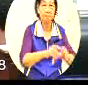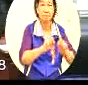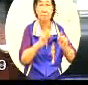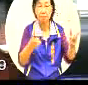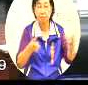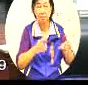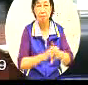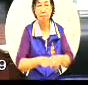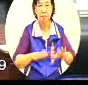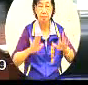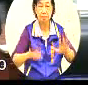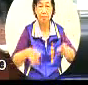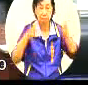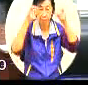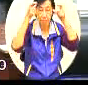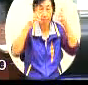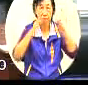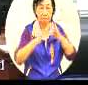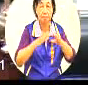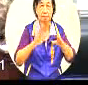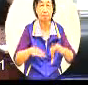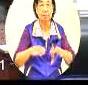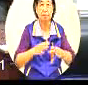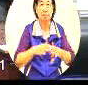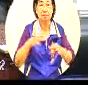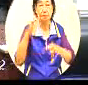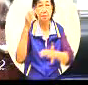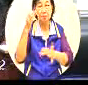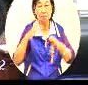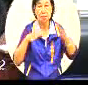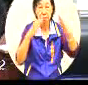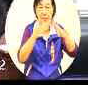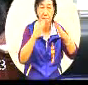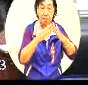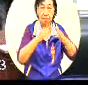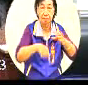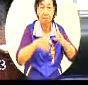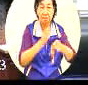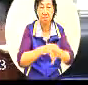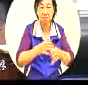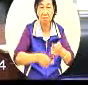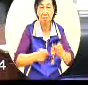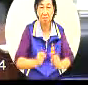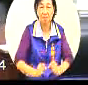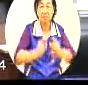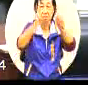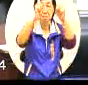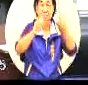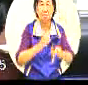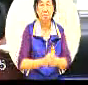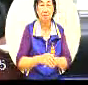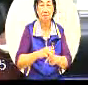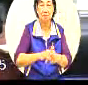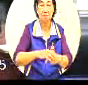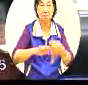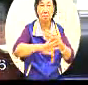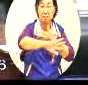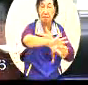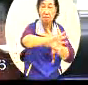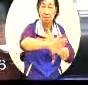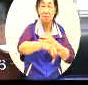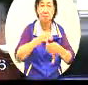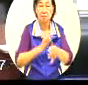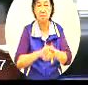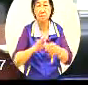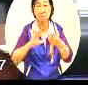是往上攀升的状况，目前全国的所谓的社会住宅也好，它的比例大概是 0.08， 跟其